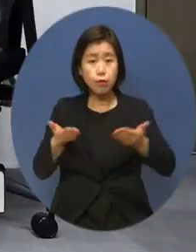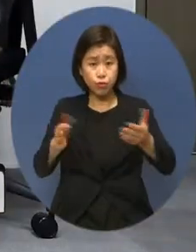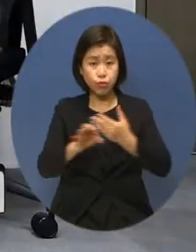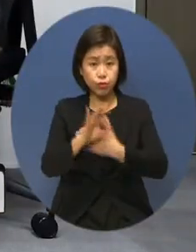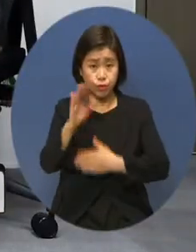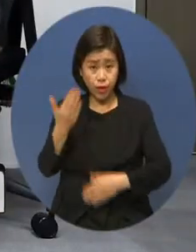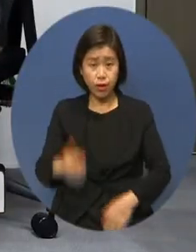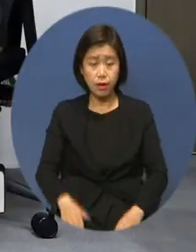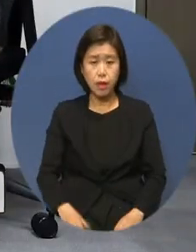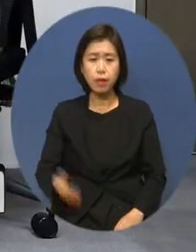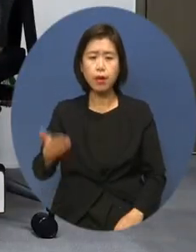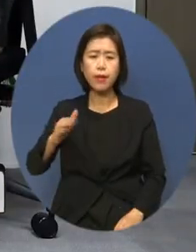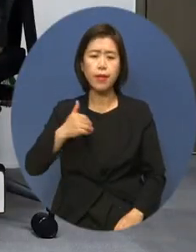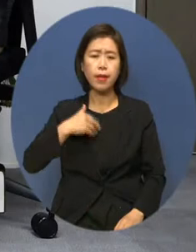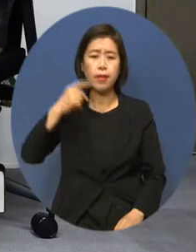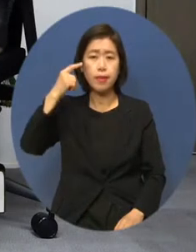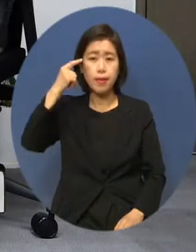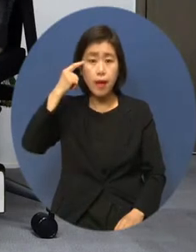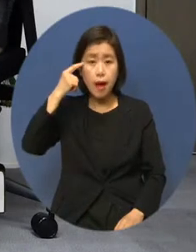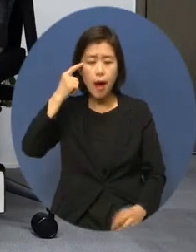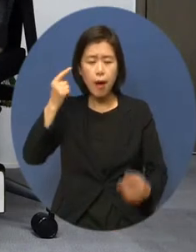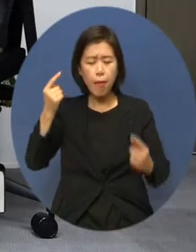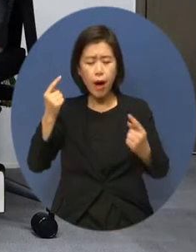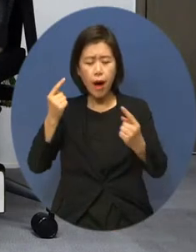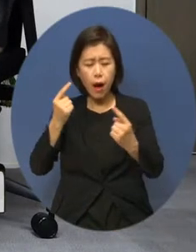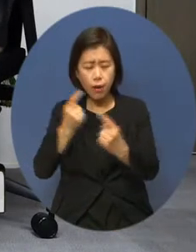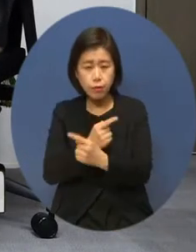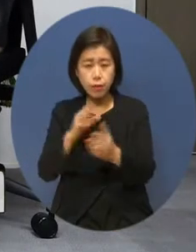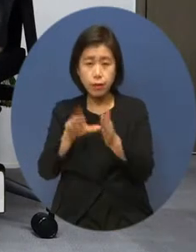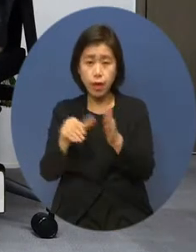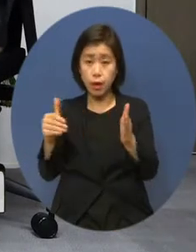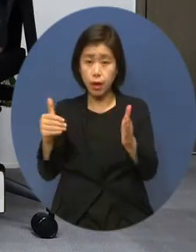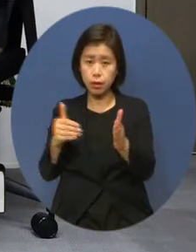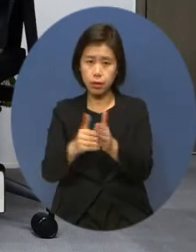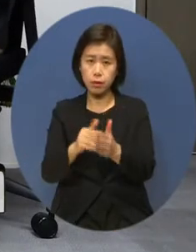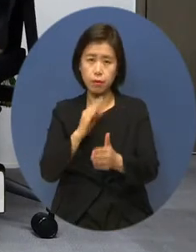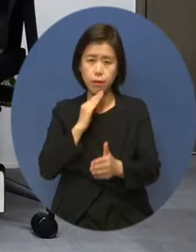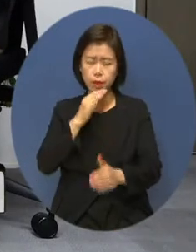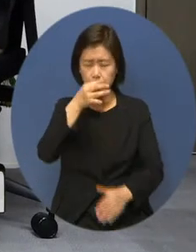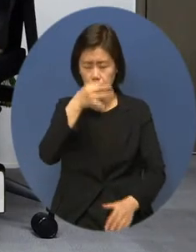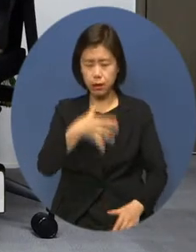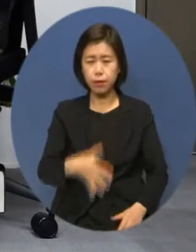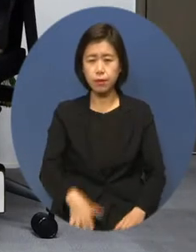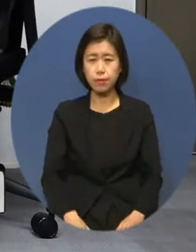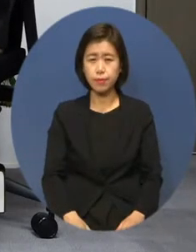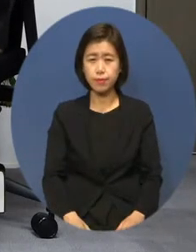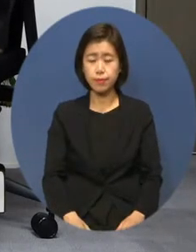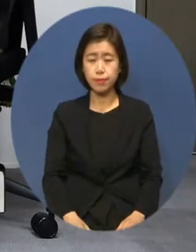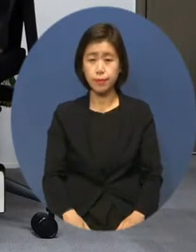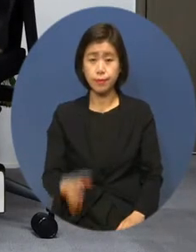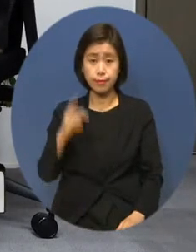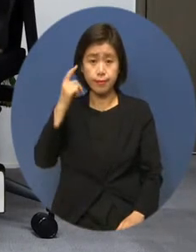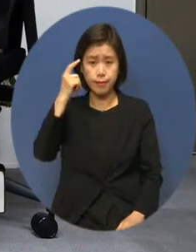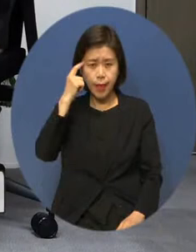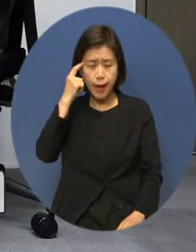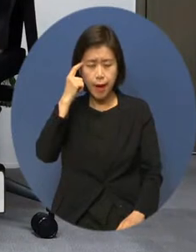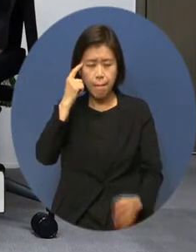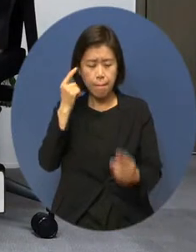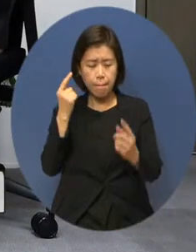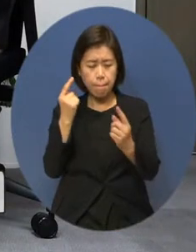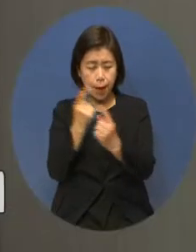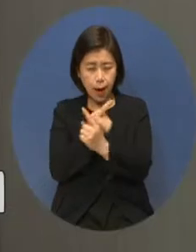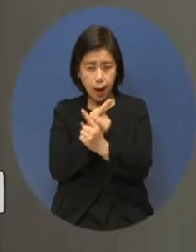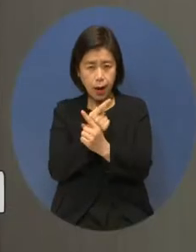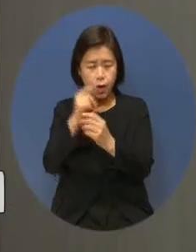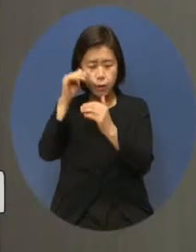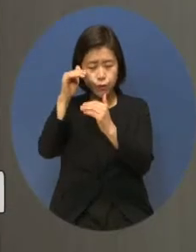생각을 이렇게 정리하게 되기까지가 사실 굉장히 어려웠죠. 그리고 나서 생각을 정리하게 된 다음에는 아무래도